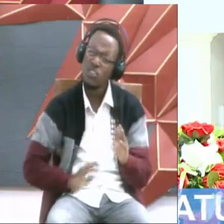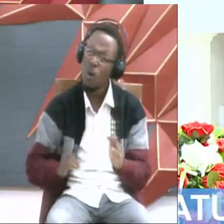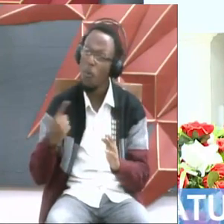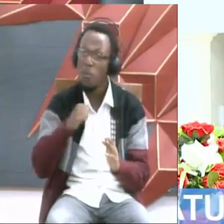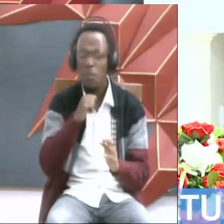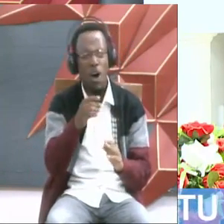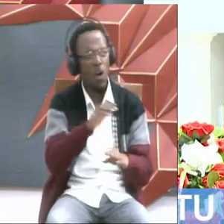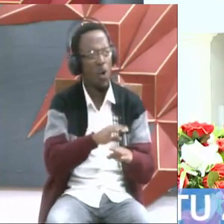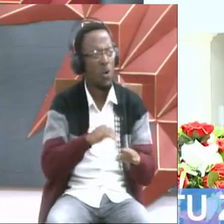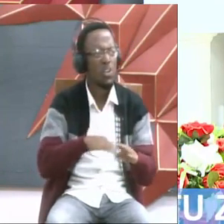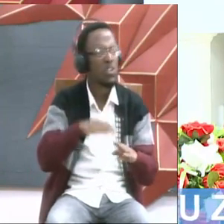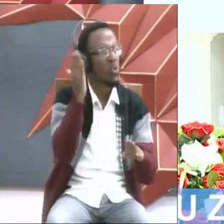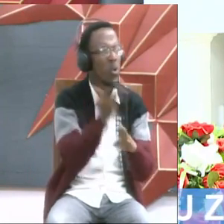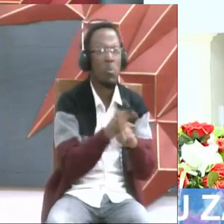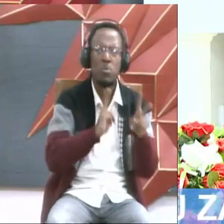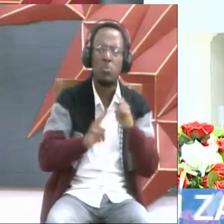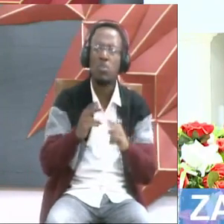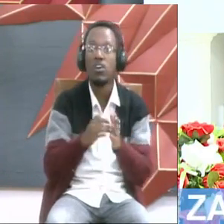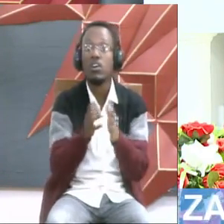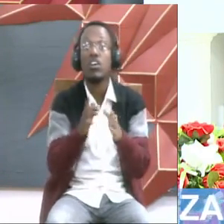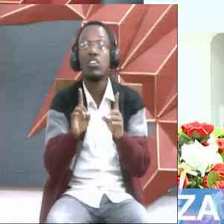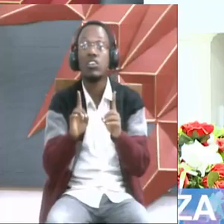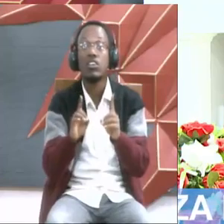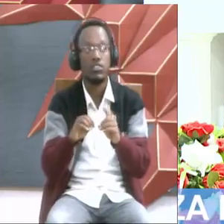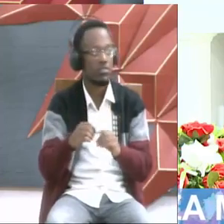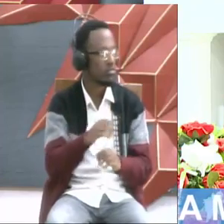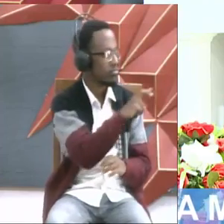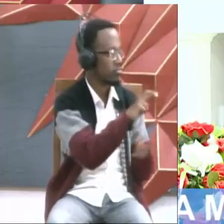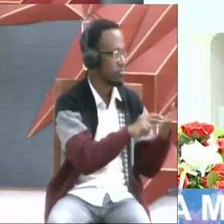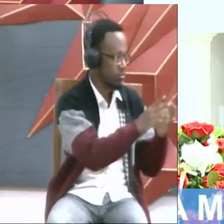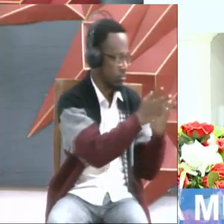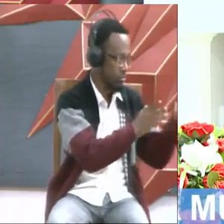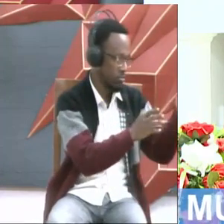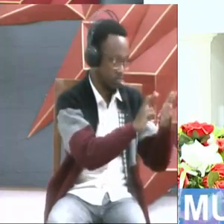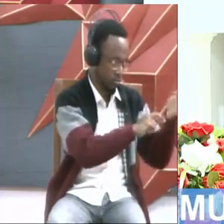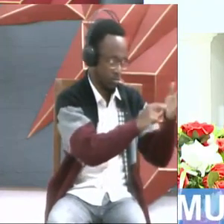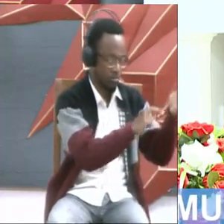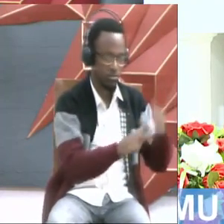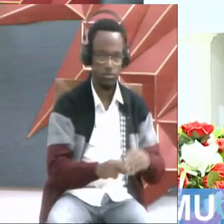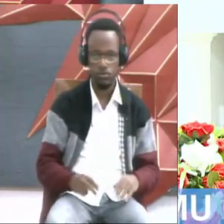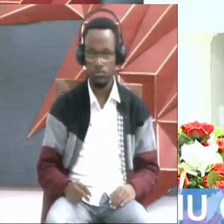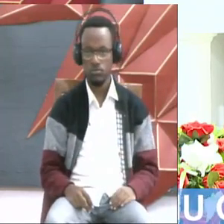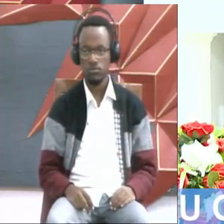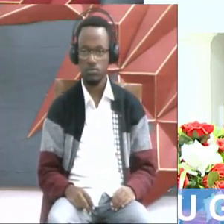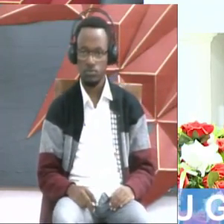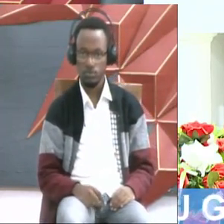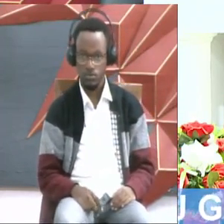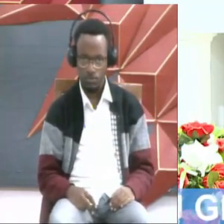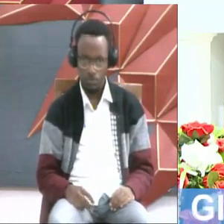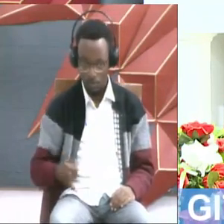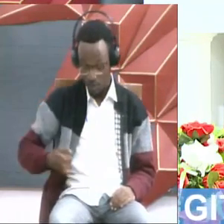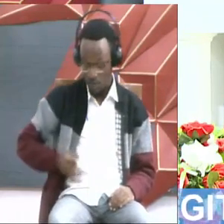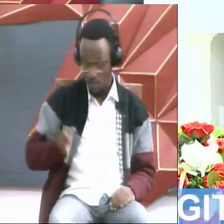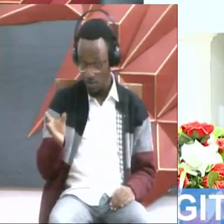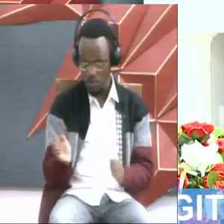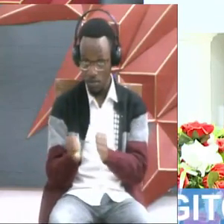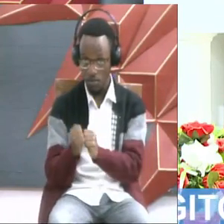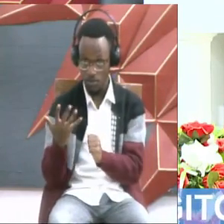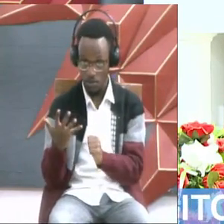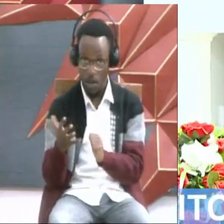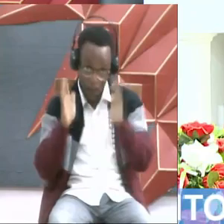s'il vous plaît, vous êtes sur le mot de Jean, le chapitre 15, c'est écrit.